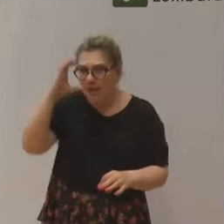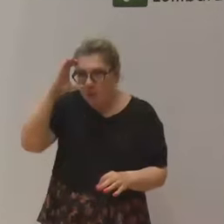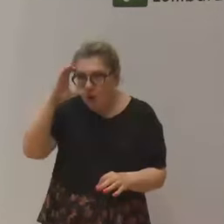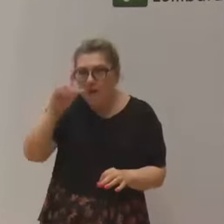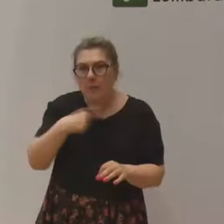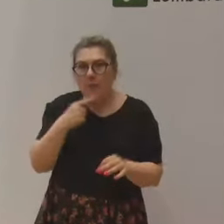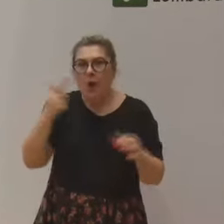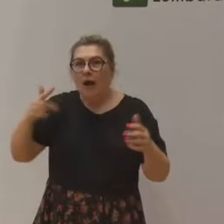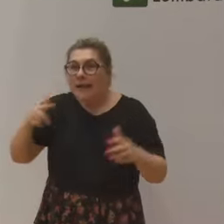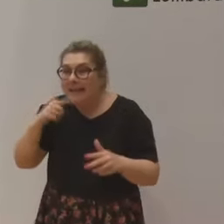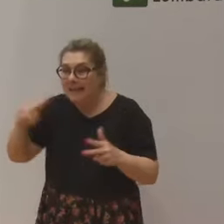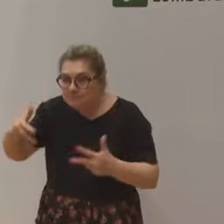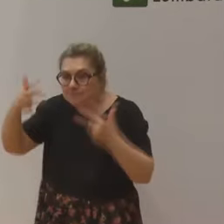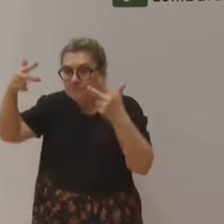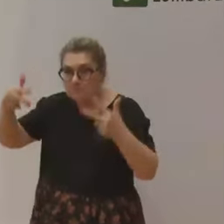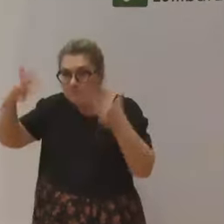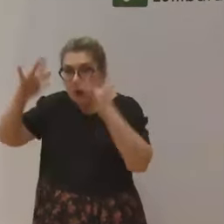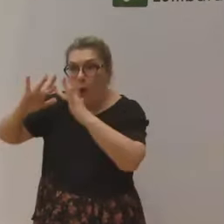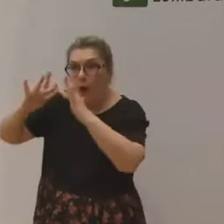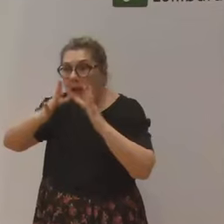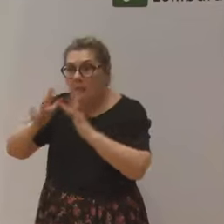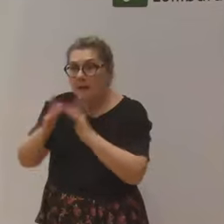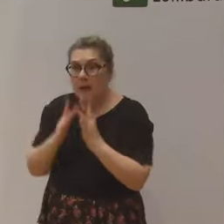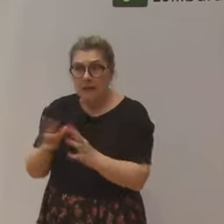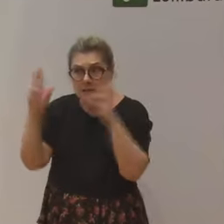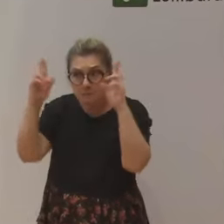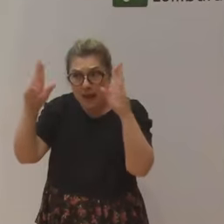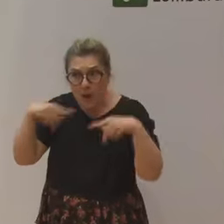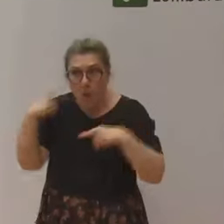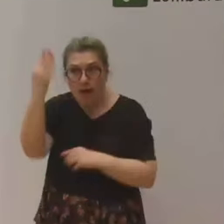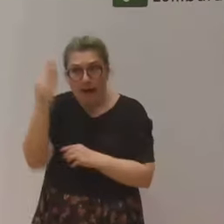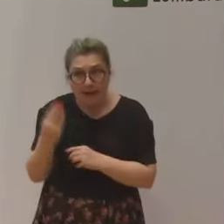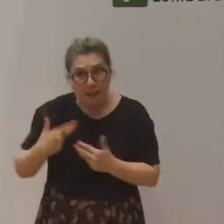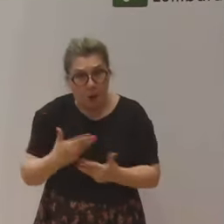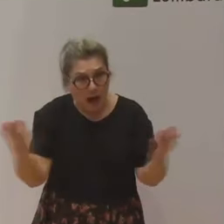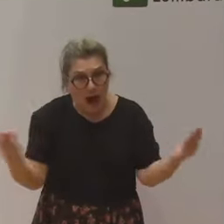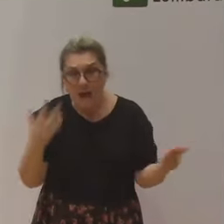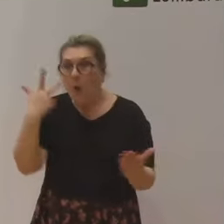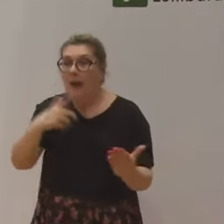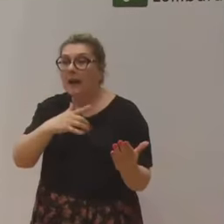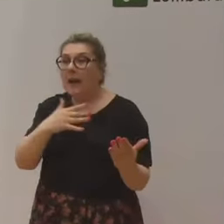In collegamento spero ci siano anche enti locali, qualcuno è qua presente,